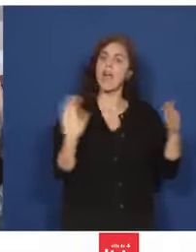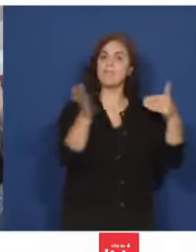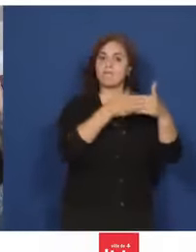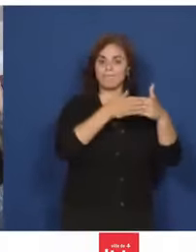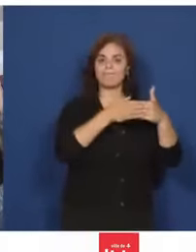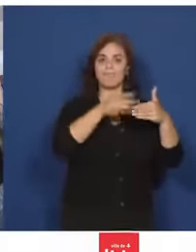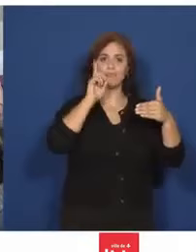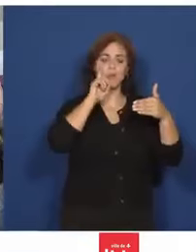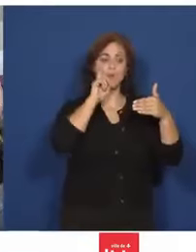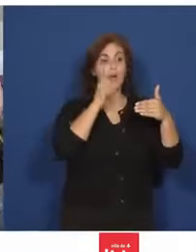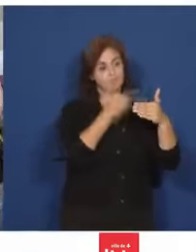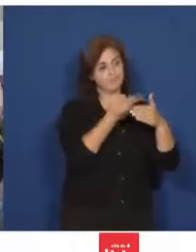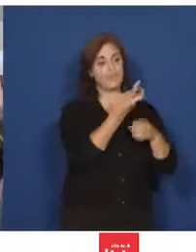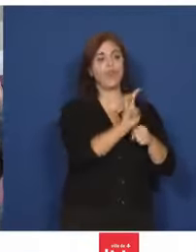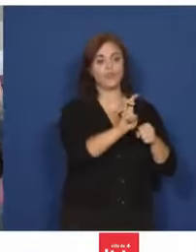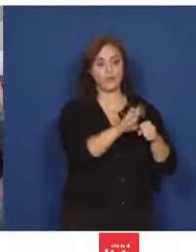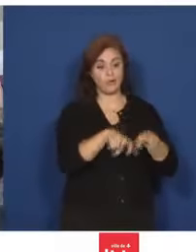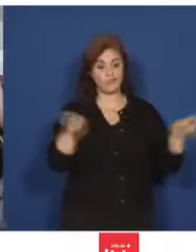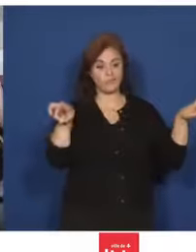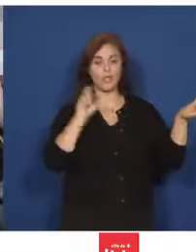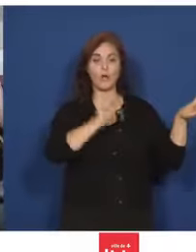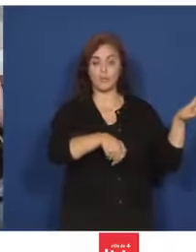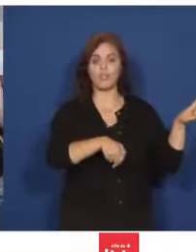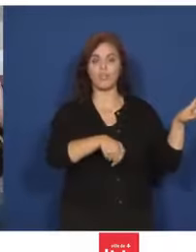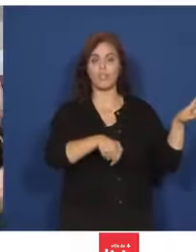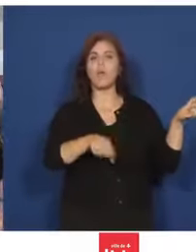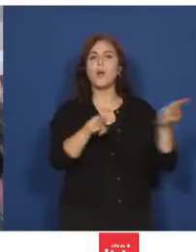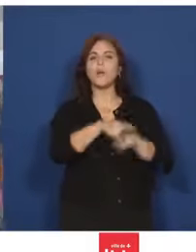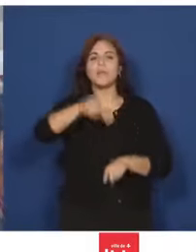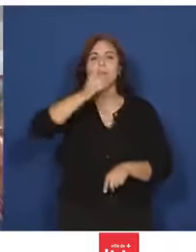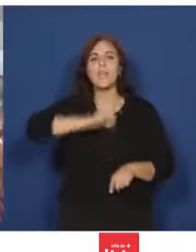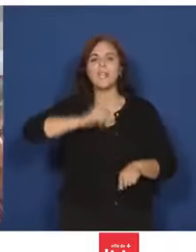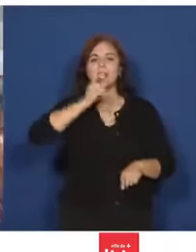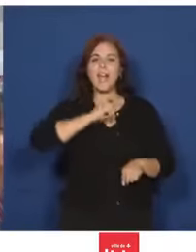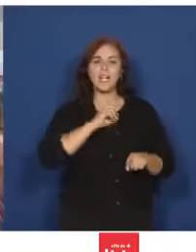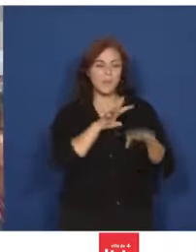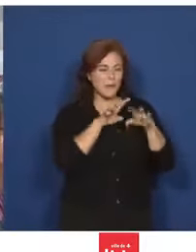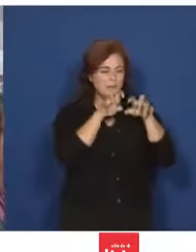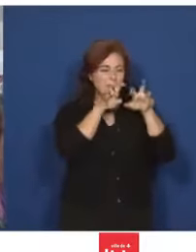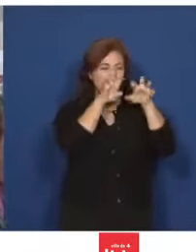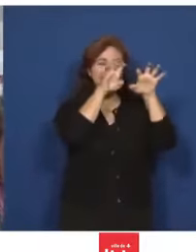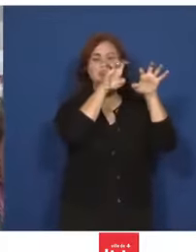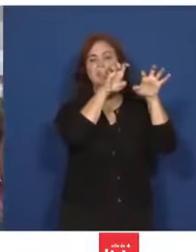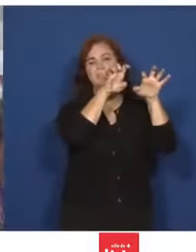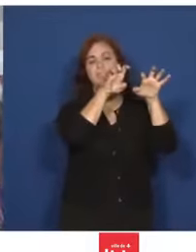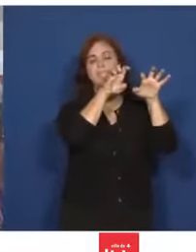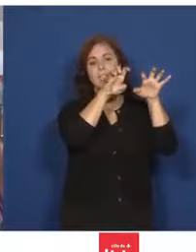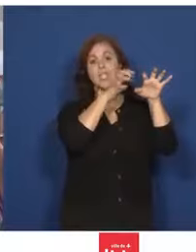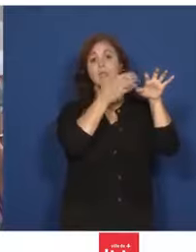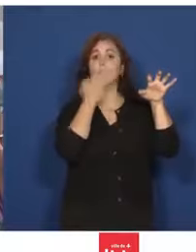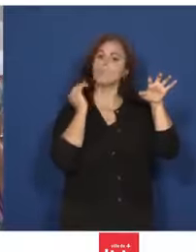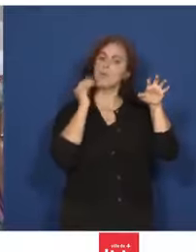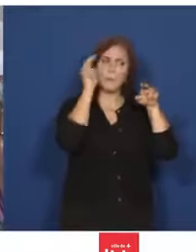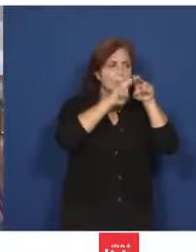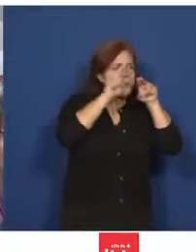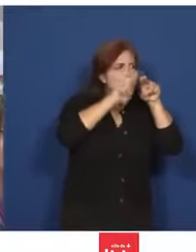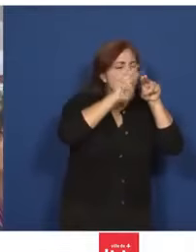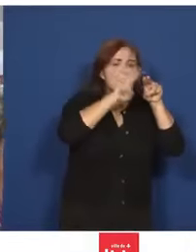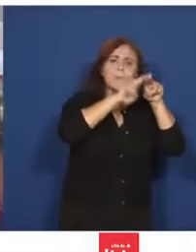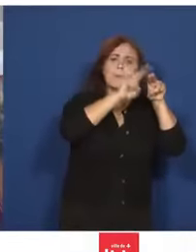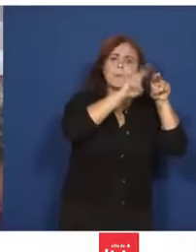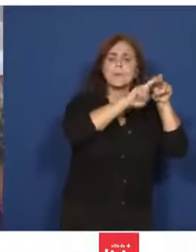devenu dangereux. Les parties métalliques sont rongées par la rouille et nécessiteraient un traitement en profondeur. On constate